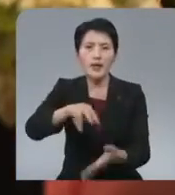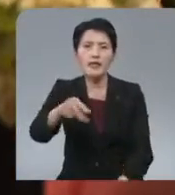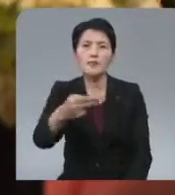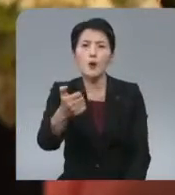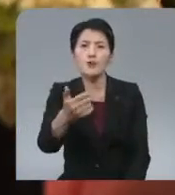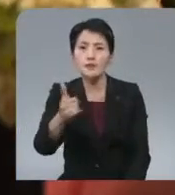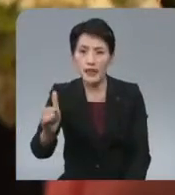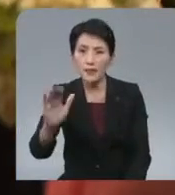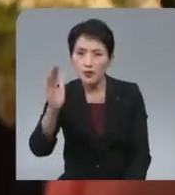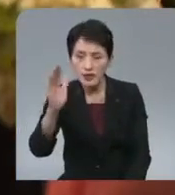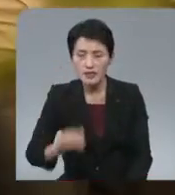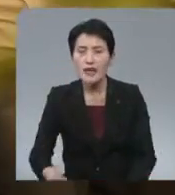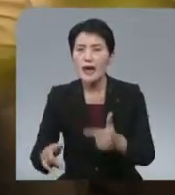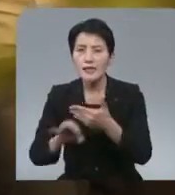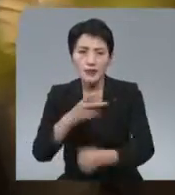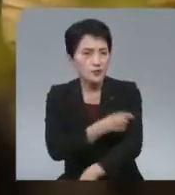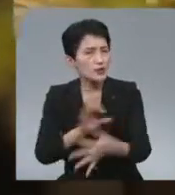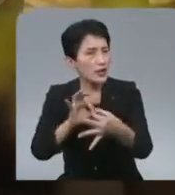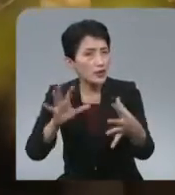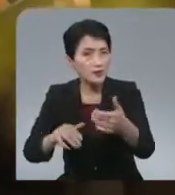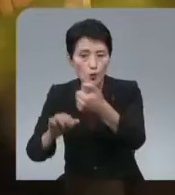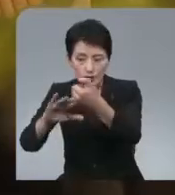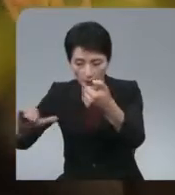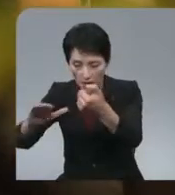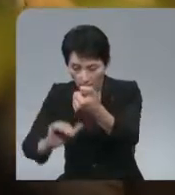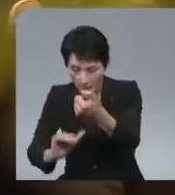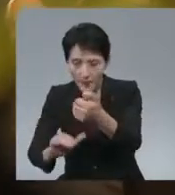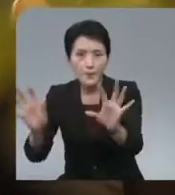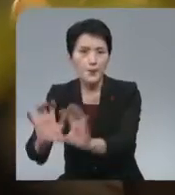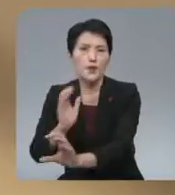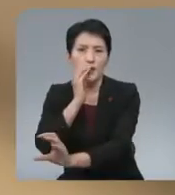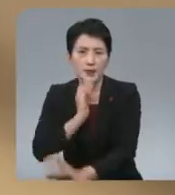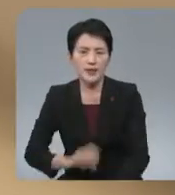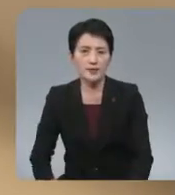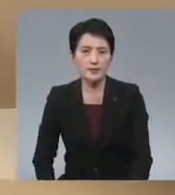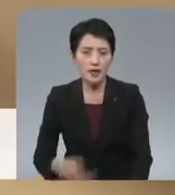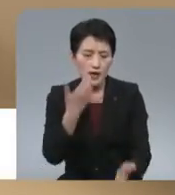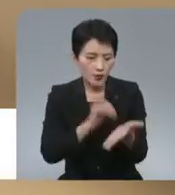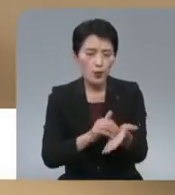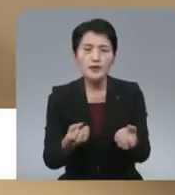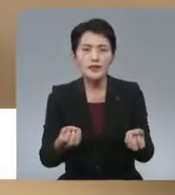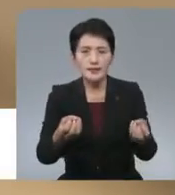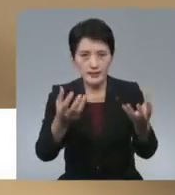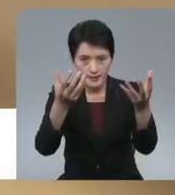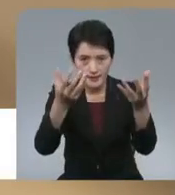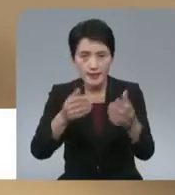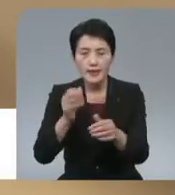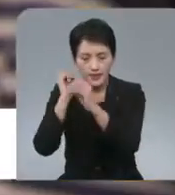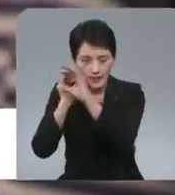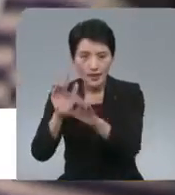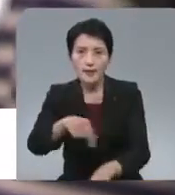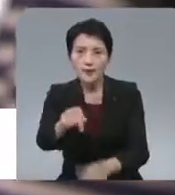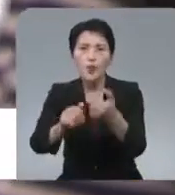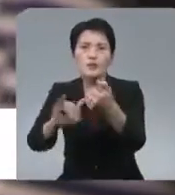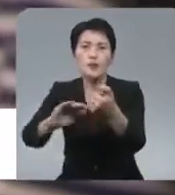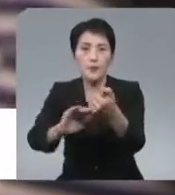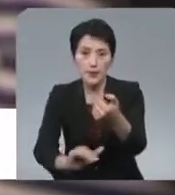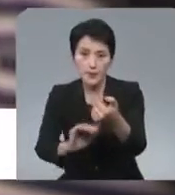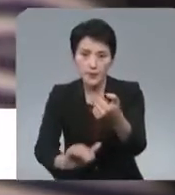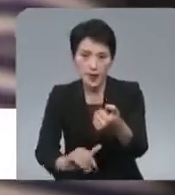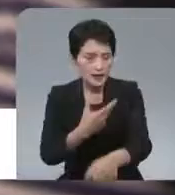правительственная программа постепенного возвращения к обычной повседневной жизни которая стартовала в ноябре